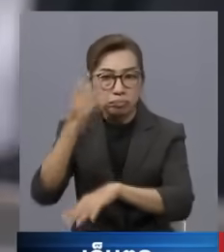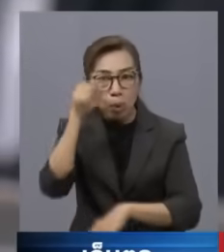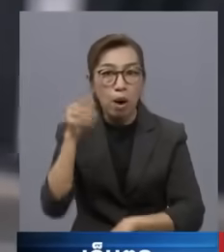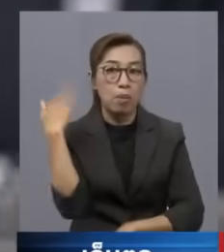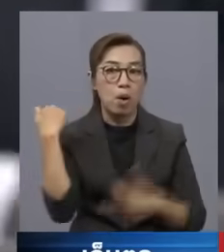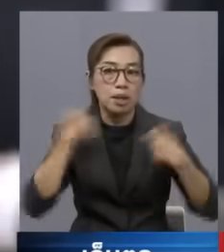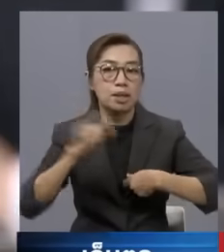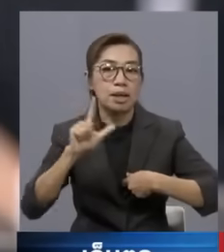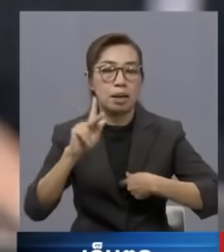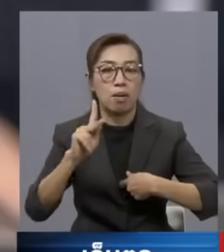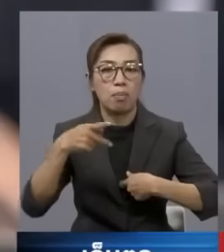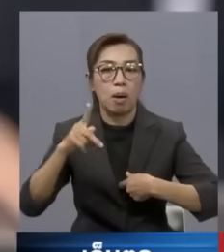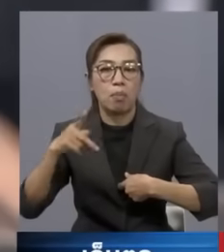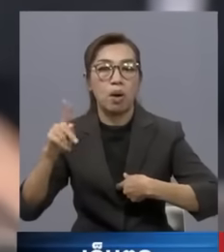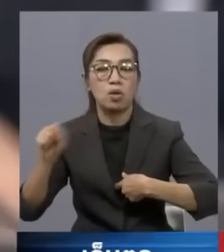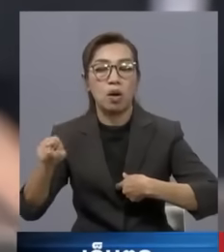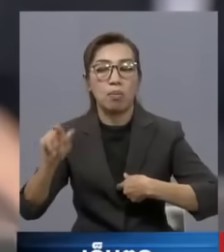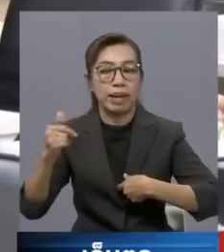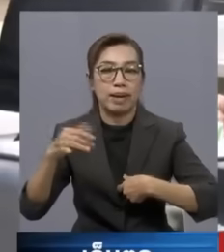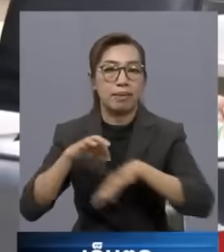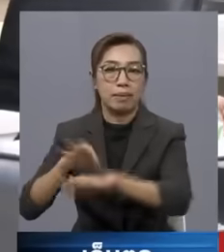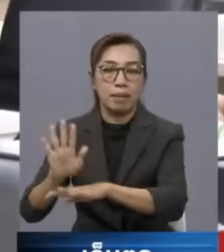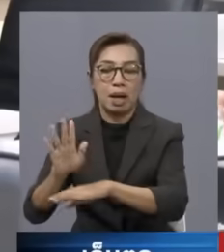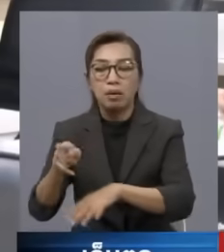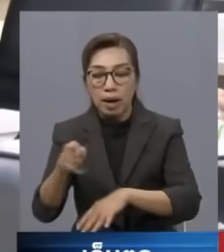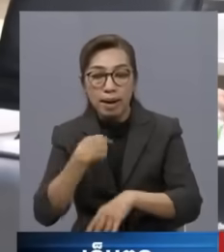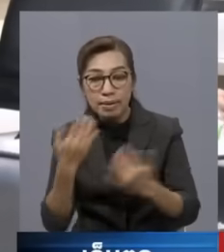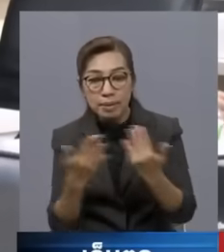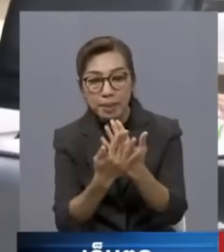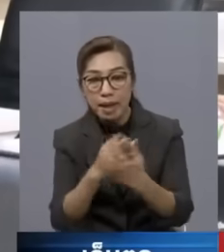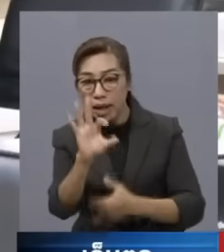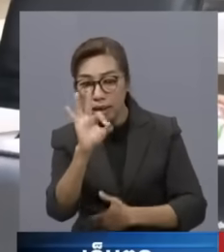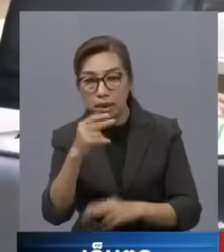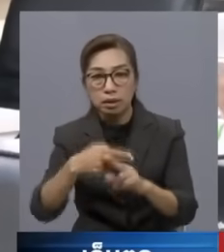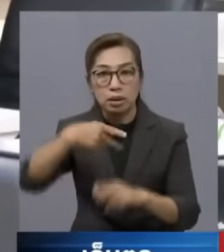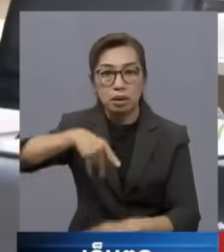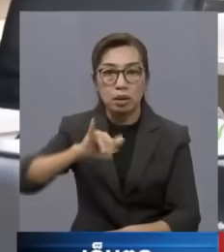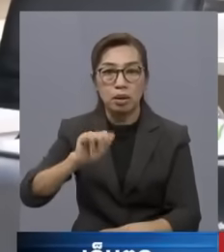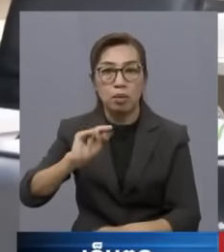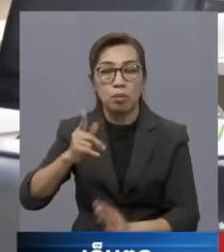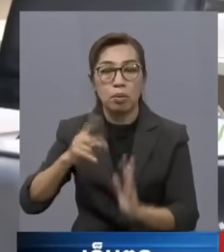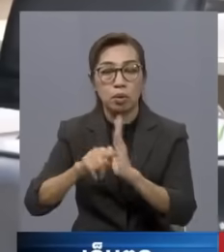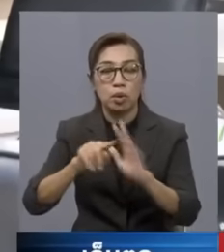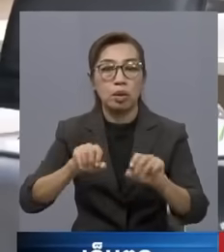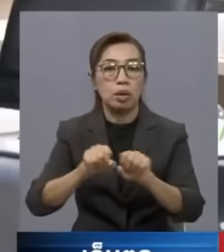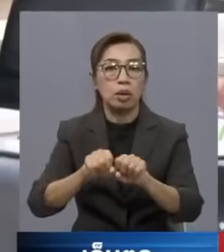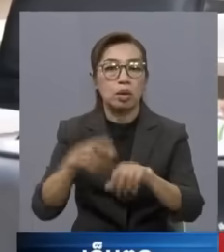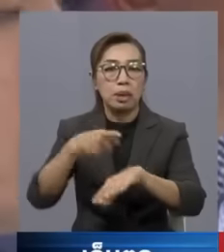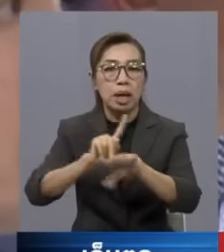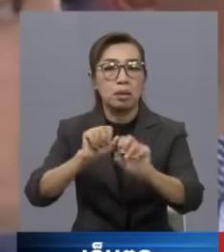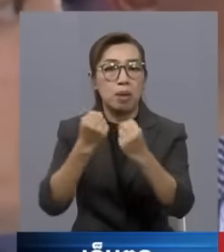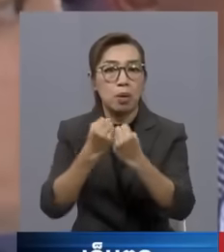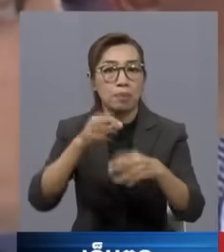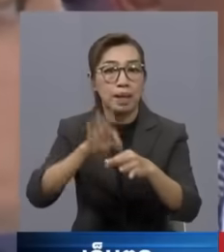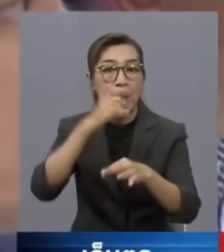นะฮะแนวโน้มจะส่งตัวแทนคนนอกมีชื่อของคุณพยงค์ศรีวณิชย์นะฮะประธานสมาคมธนาคารไทยแล้วก็